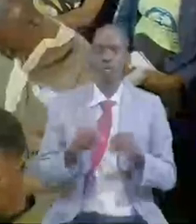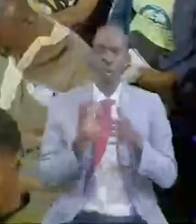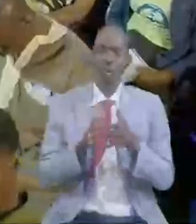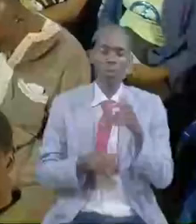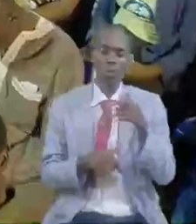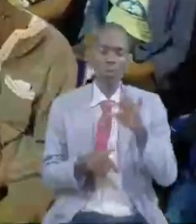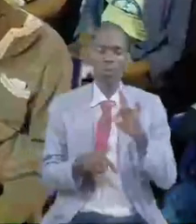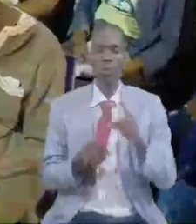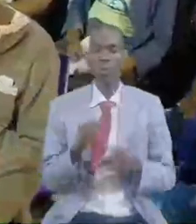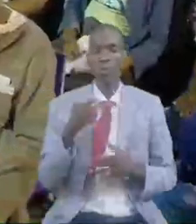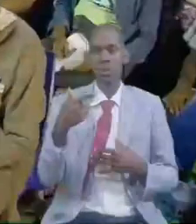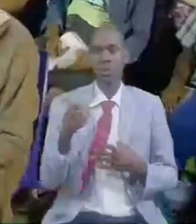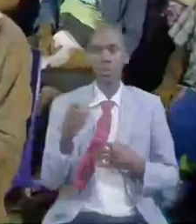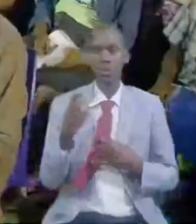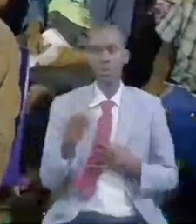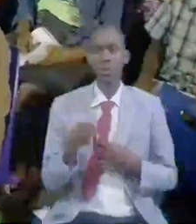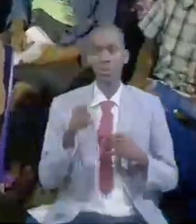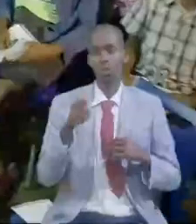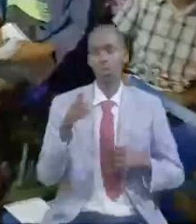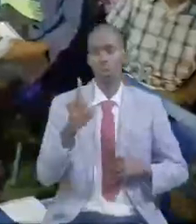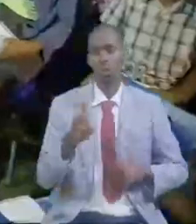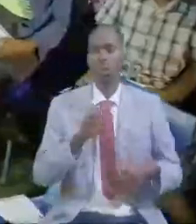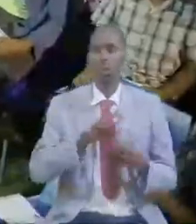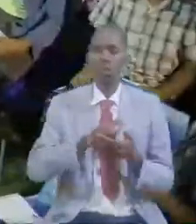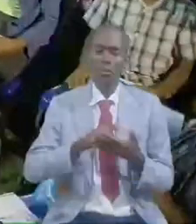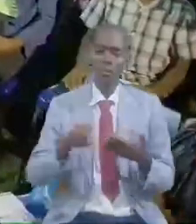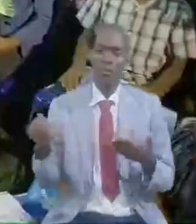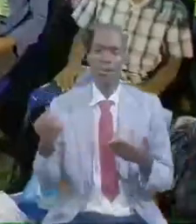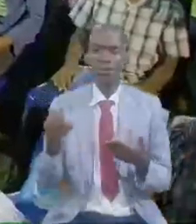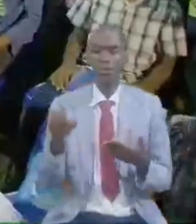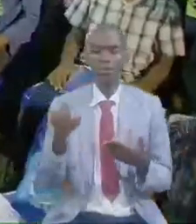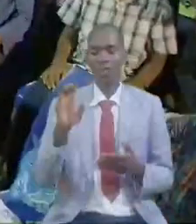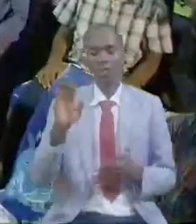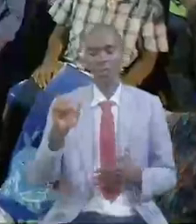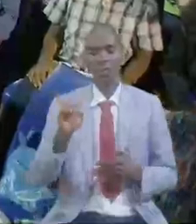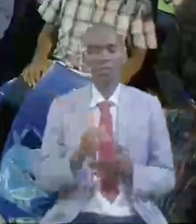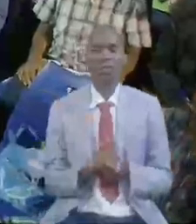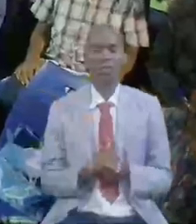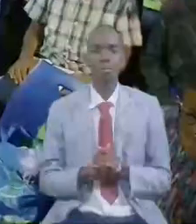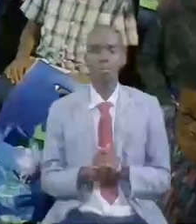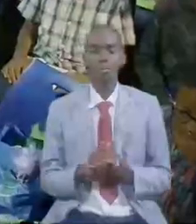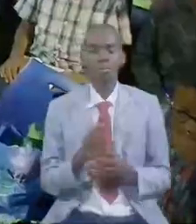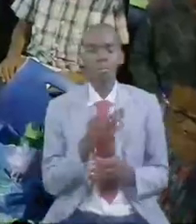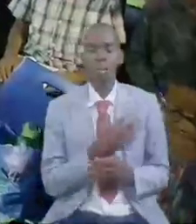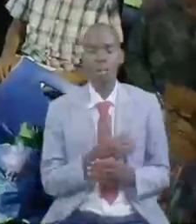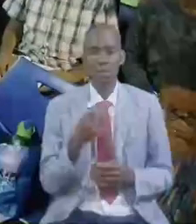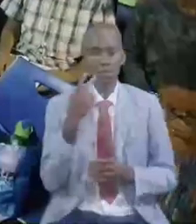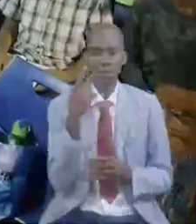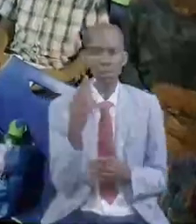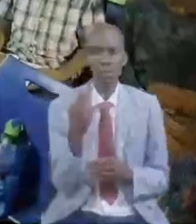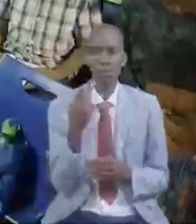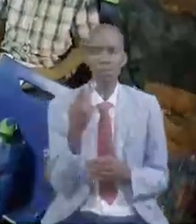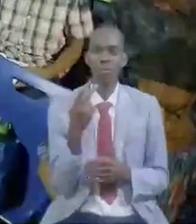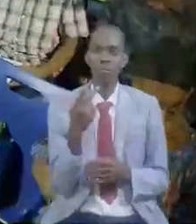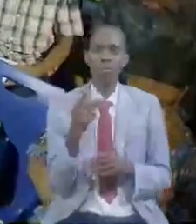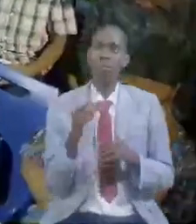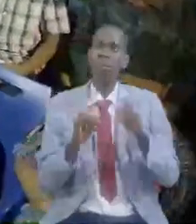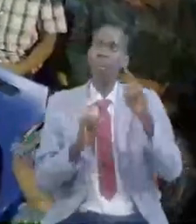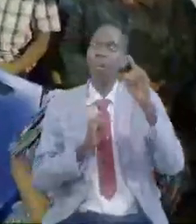Verset 15, Genèse 28, verset 15, 28, 15.